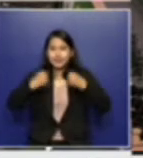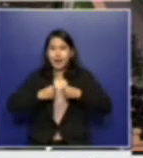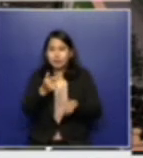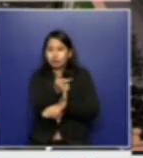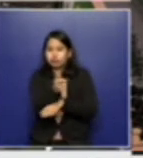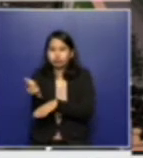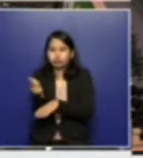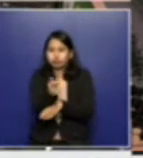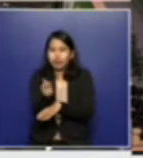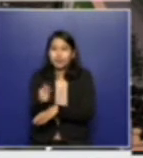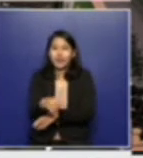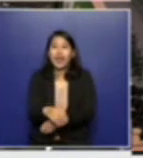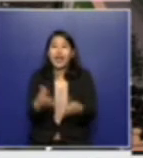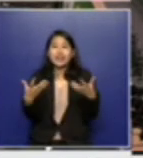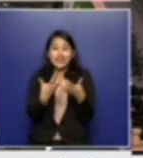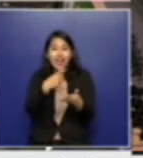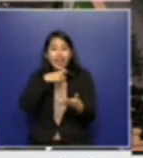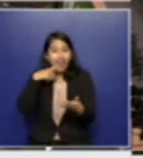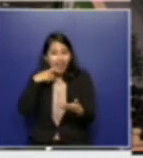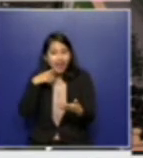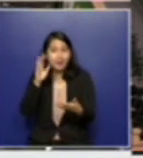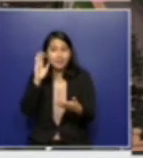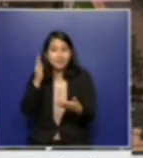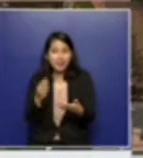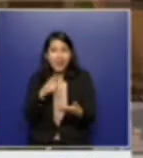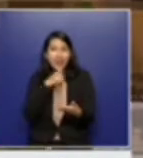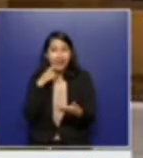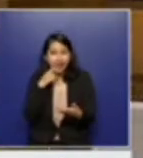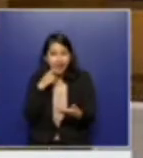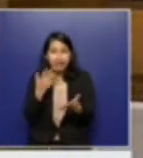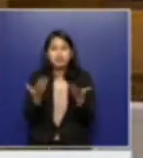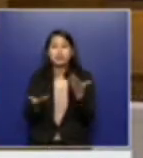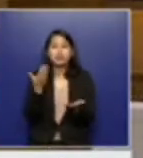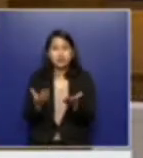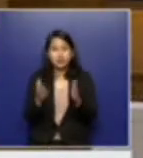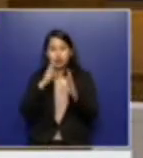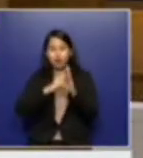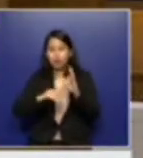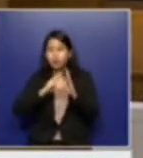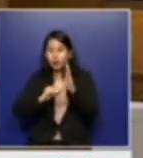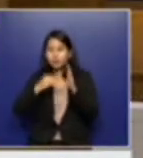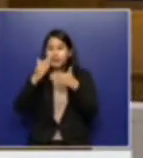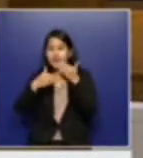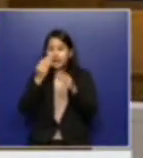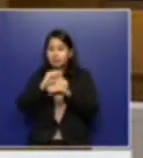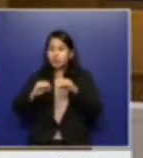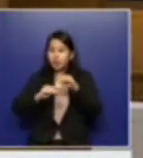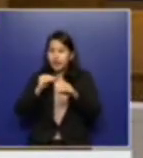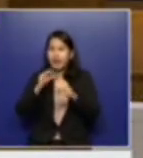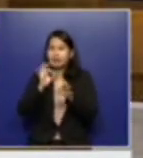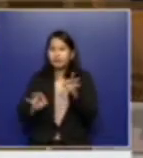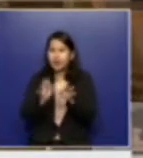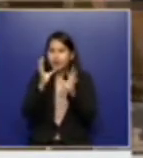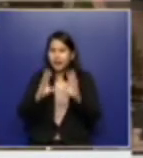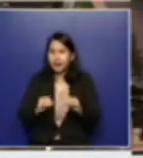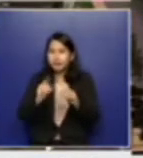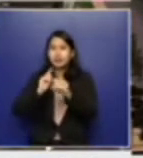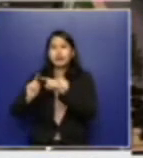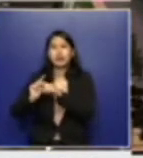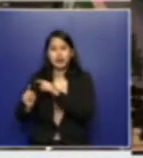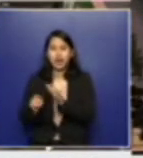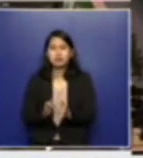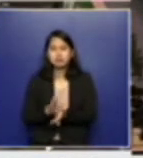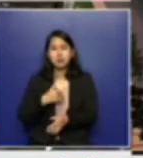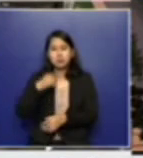หญ้าแห้งสำหรับใบไม้เอาไปอบรมไฟป่า ได้อีกหลายคนแล้วก็ทำให้